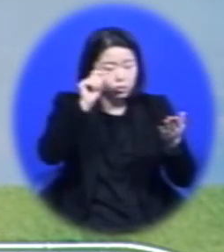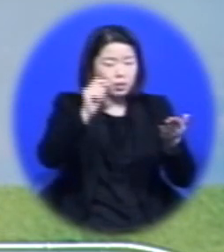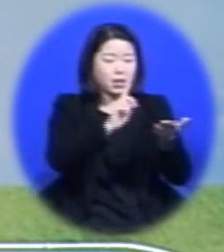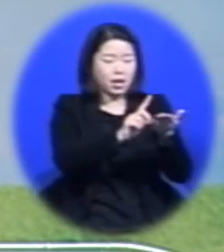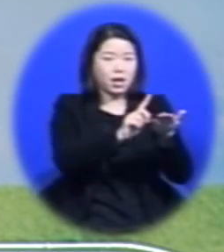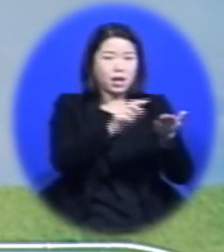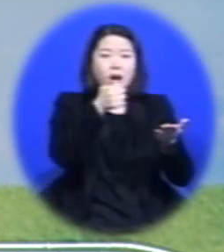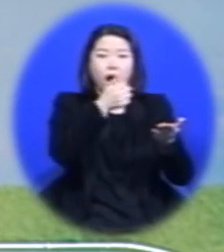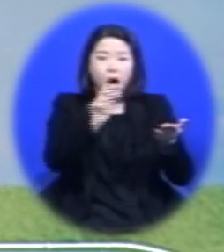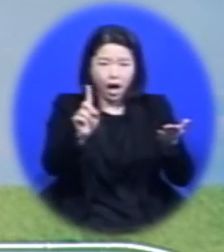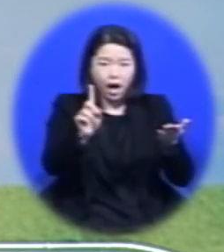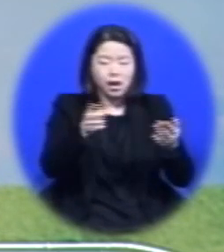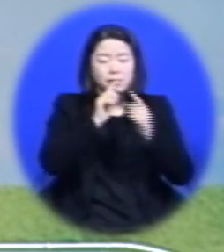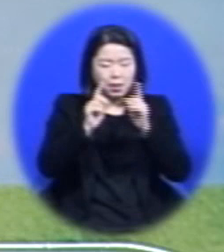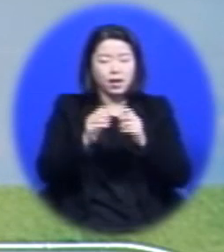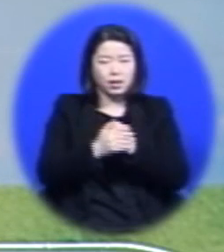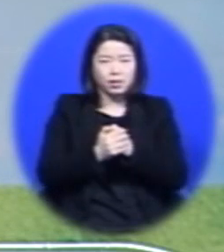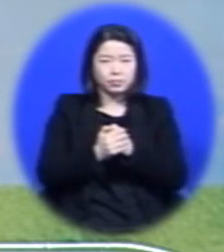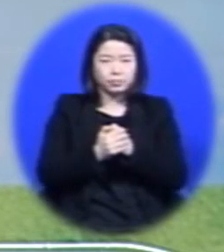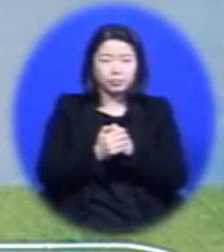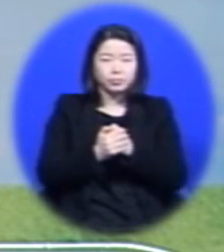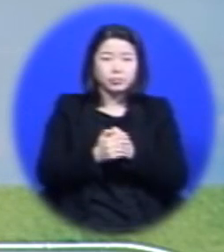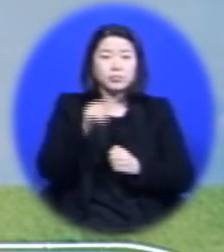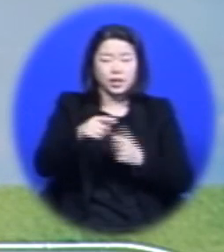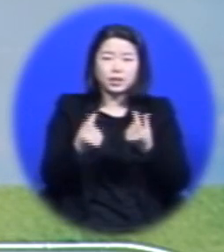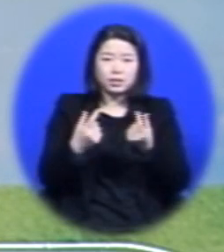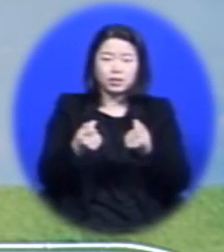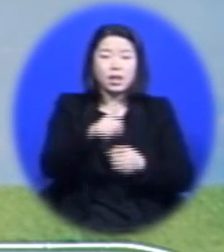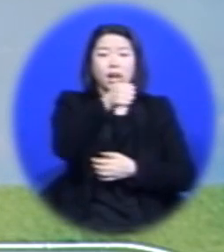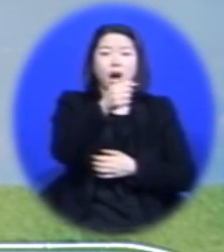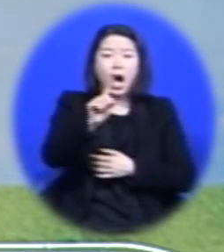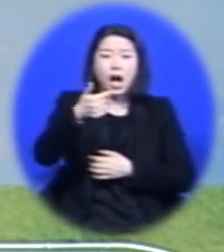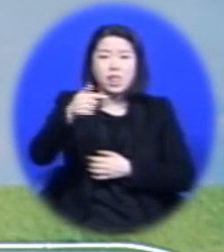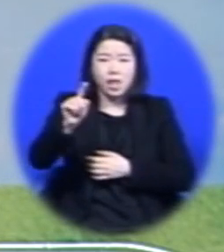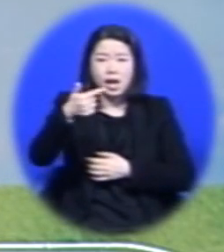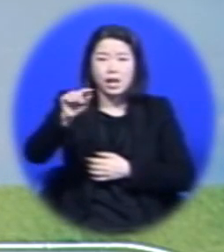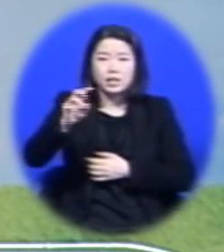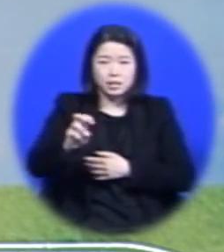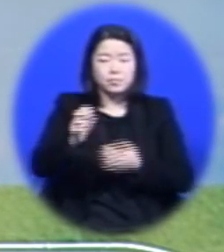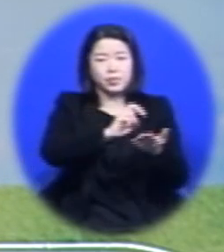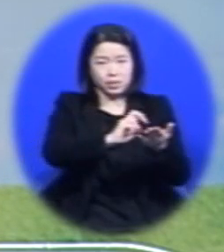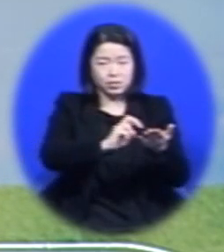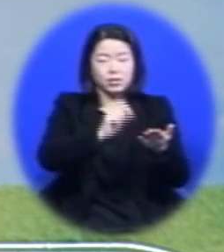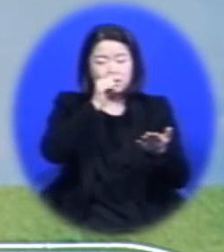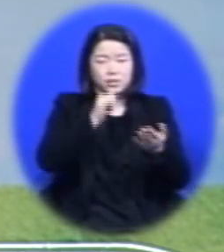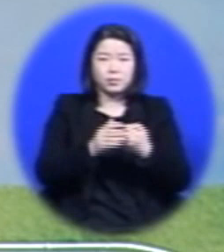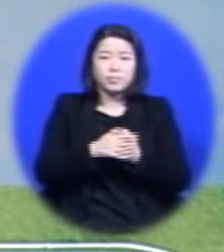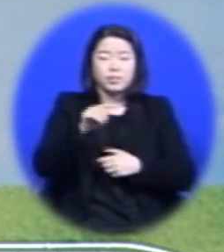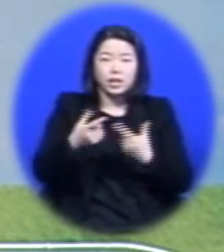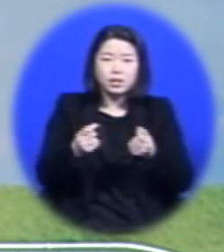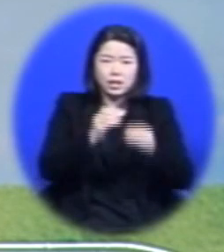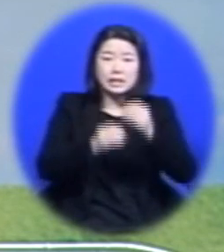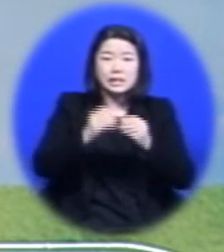요 그러마 하라고 말 하려고 하는구나 하 이렇게 하나님 이렇게 쓰기 시작하죠 그렇게